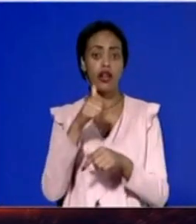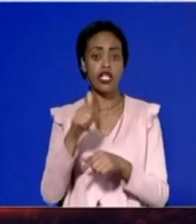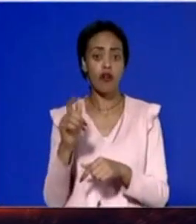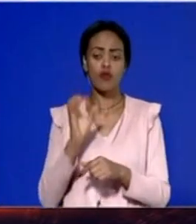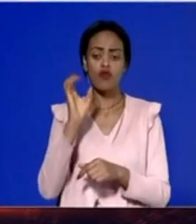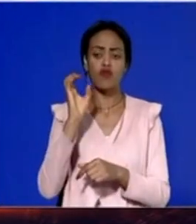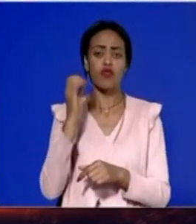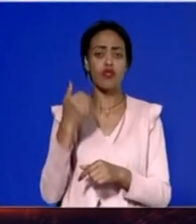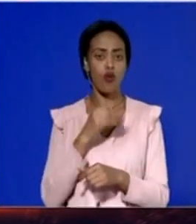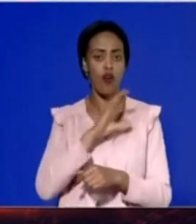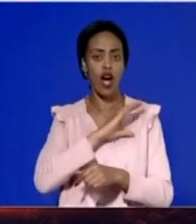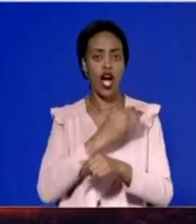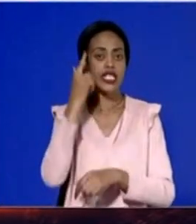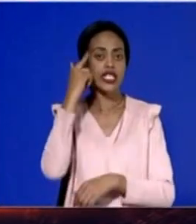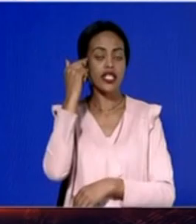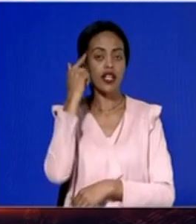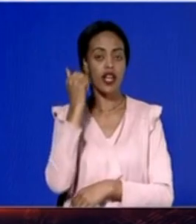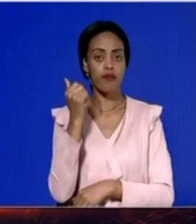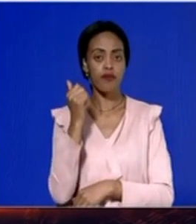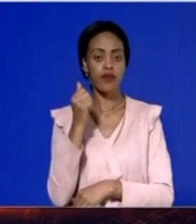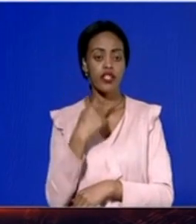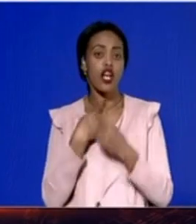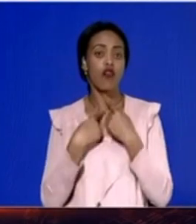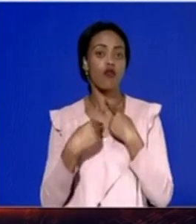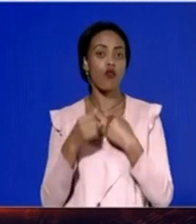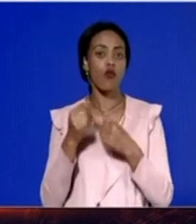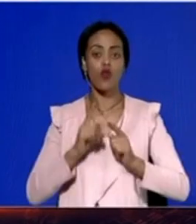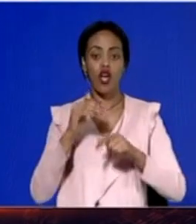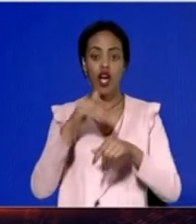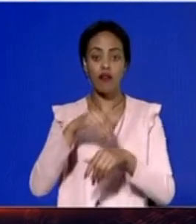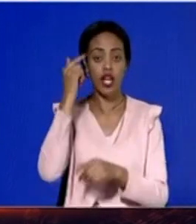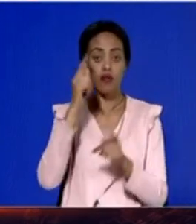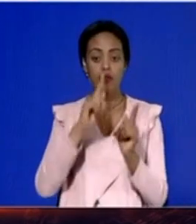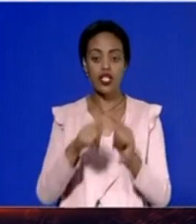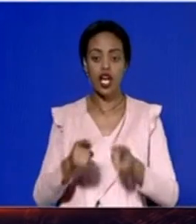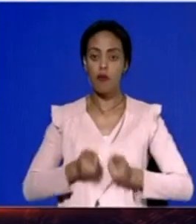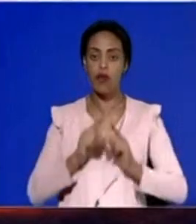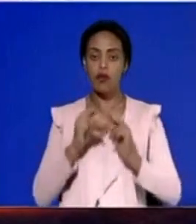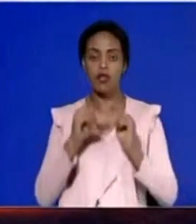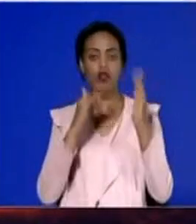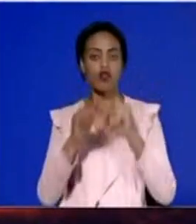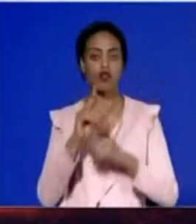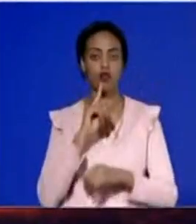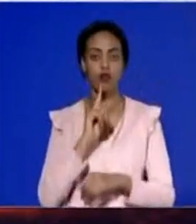زلو حيلي تقرأي نانا فوق واخنوري ما تقرأي متيخة منبار بتعمي كزقمهم